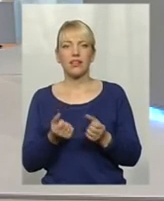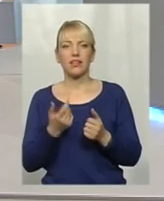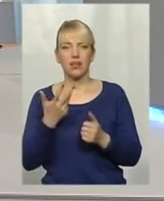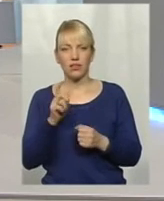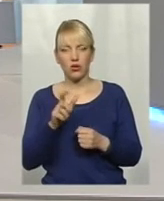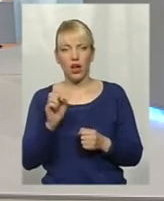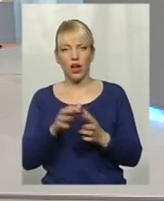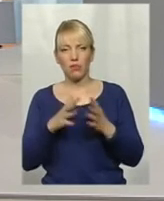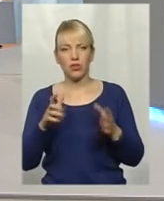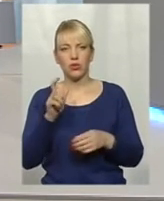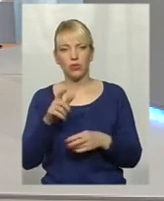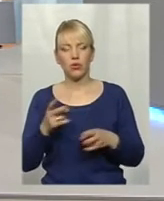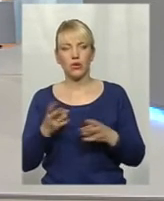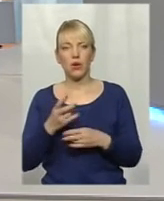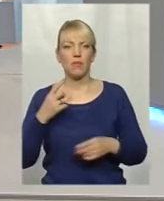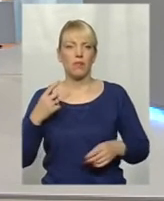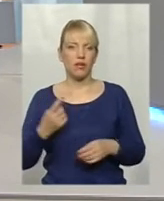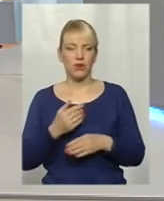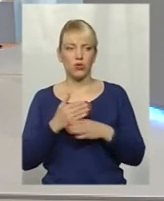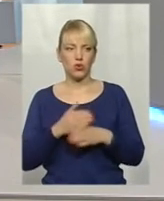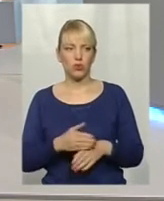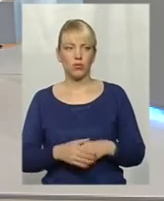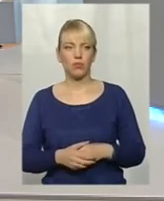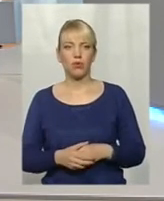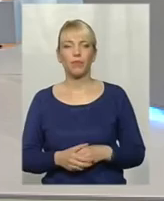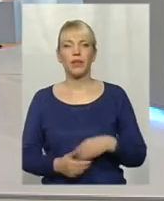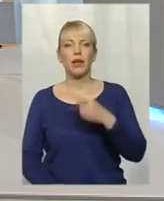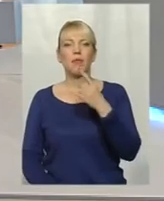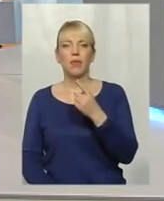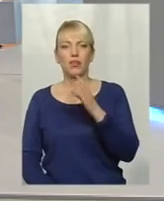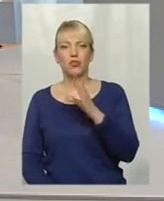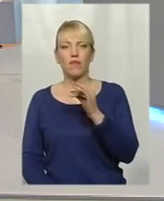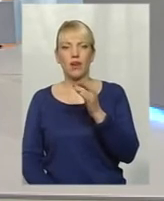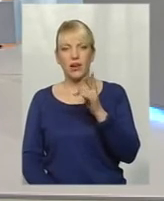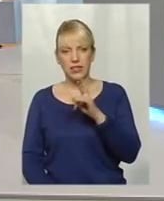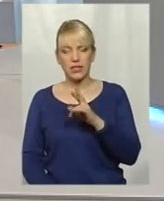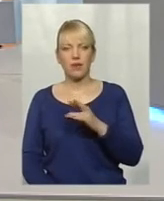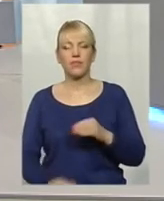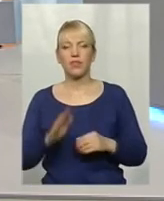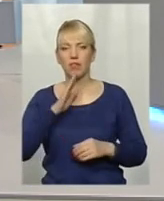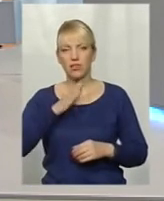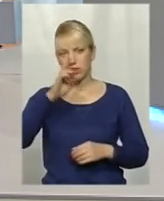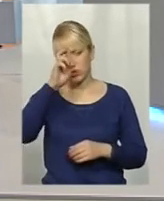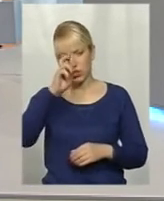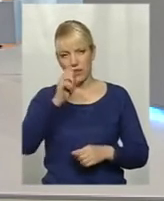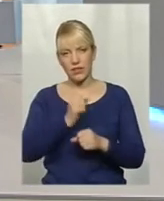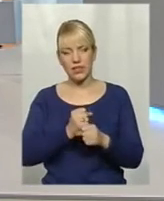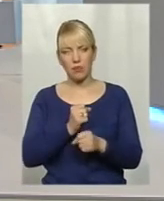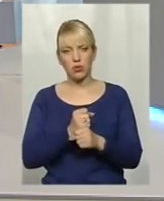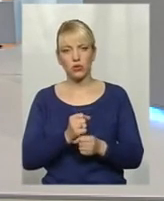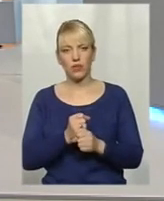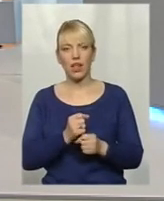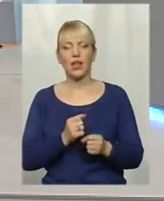потребує первинної правової допомоги. Це якщо говорити. А власне, з 1 вересня в нашій державі от запрацювала мережа